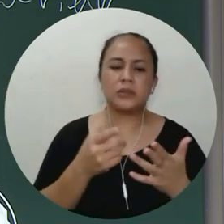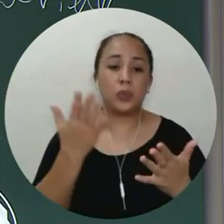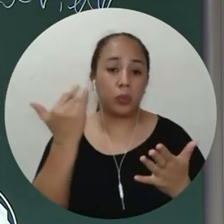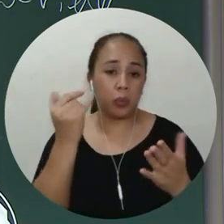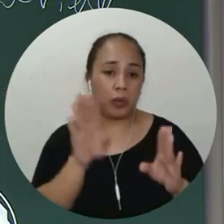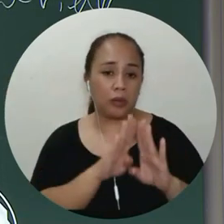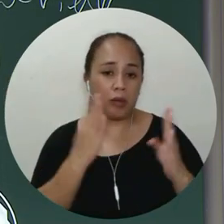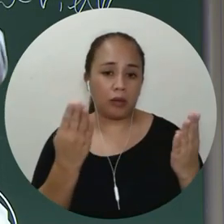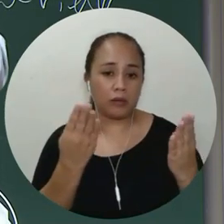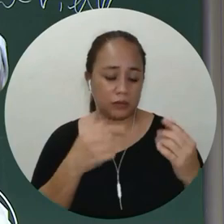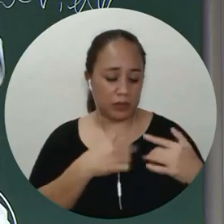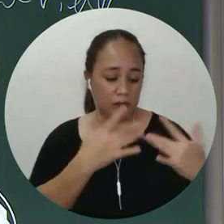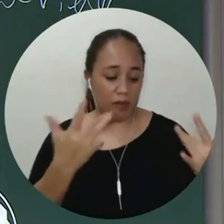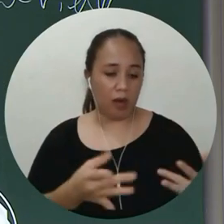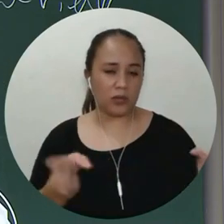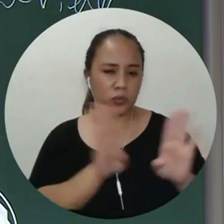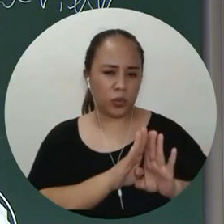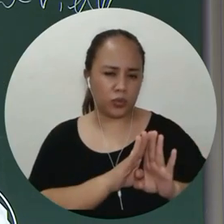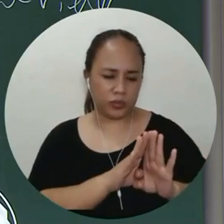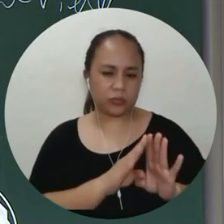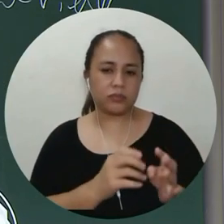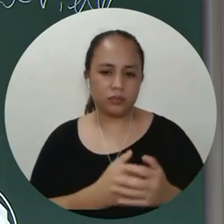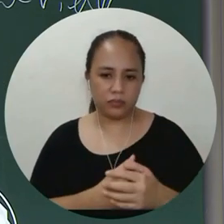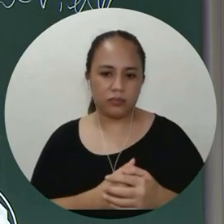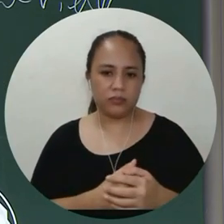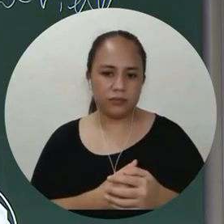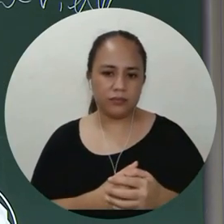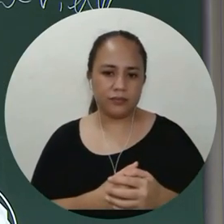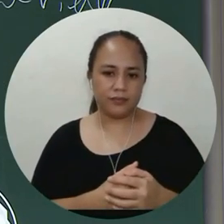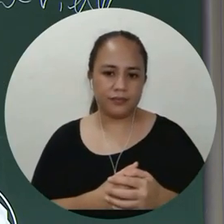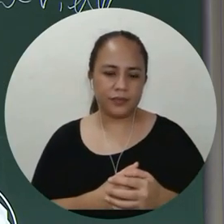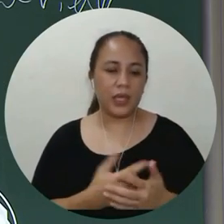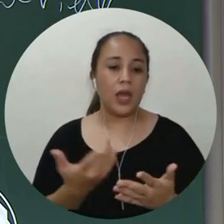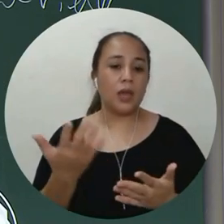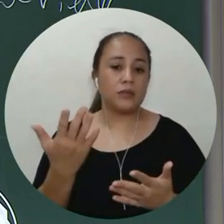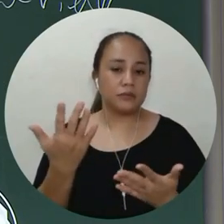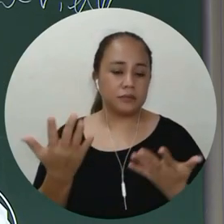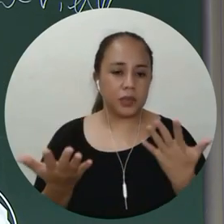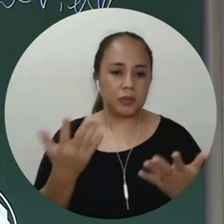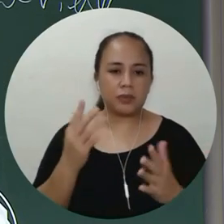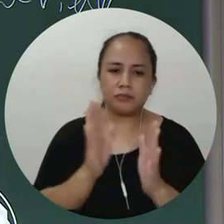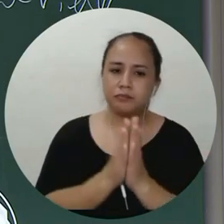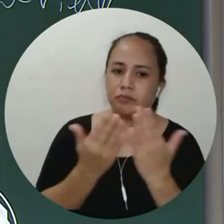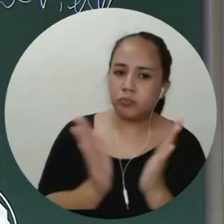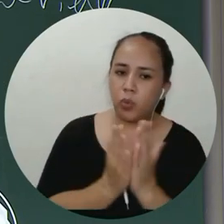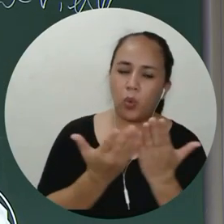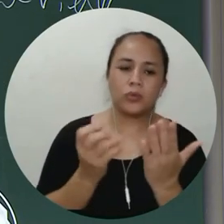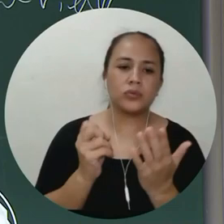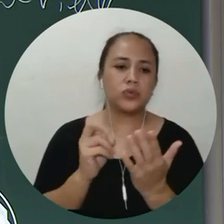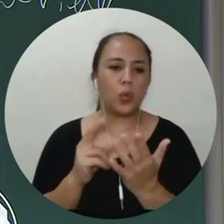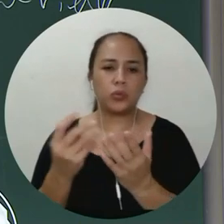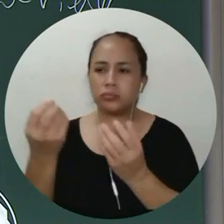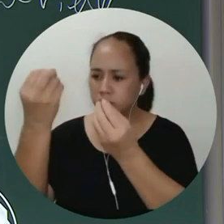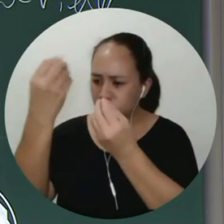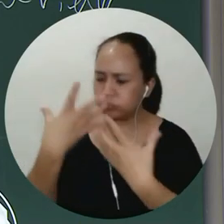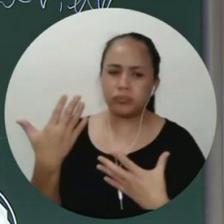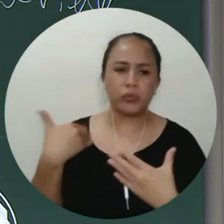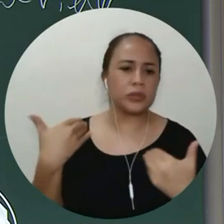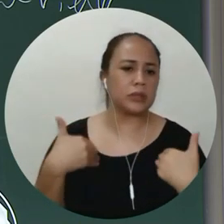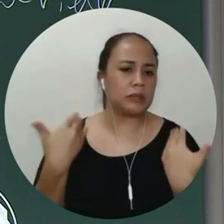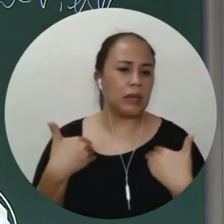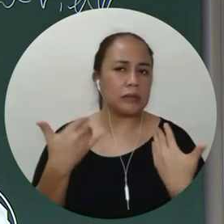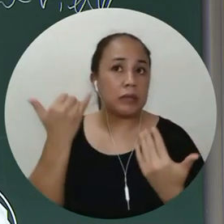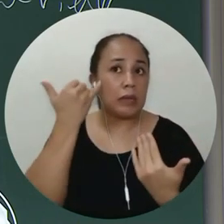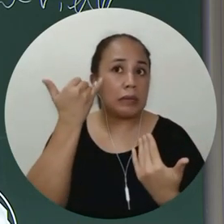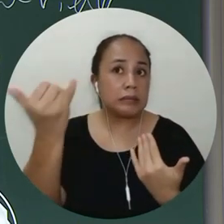이런 책들 때문에 그런 것 때문에 사상이 지금 다 고정돼 있어. And because of books and what they've been told when they were young, their ideas have